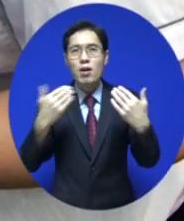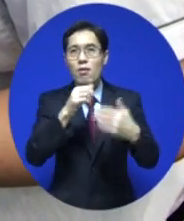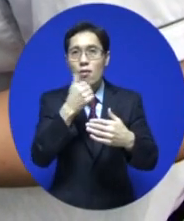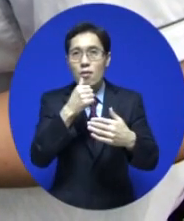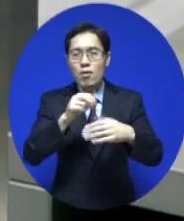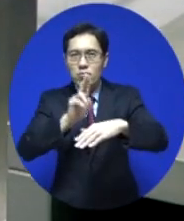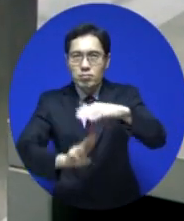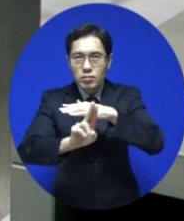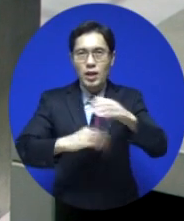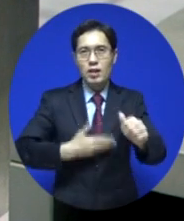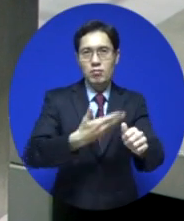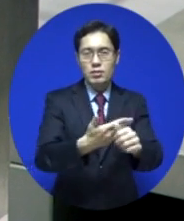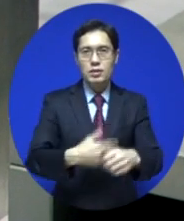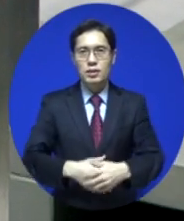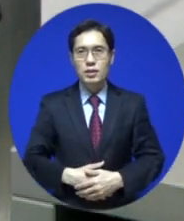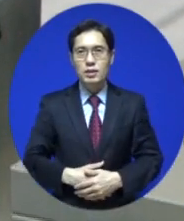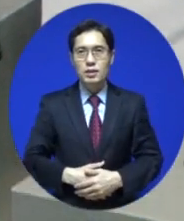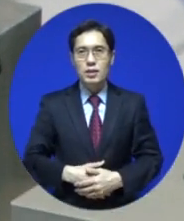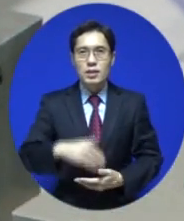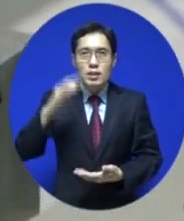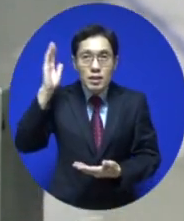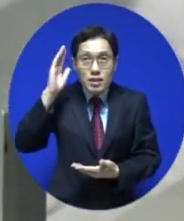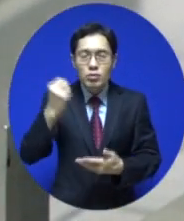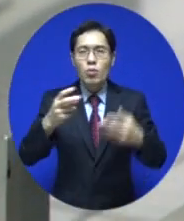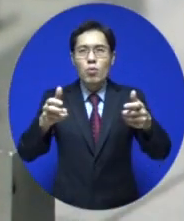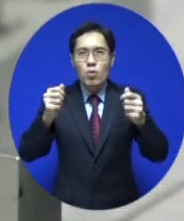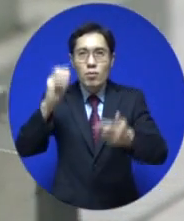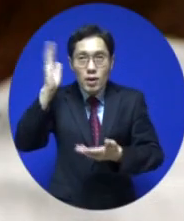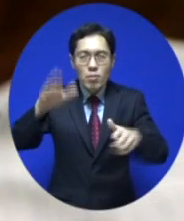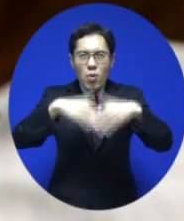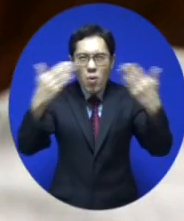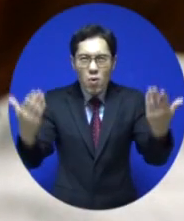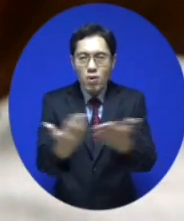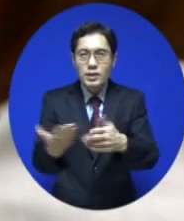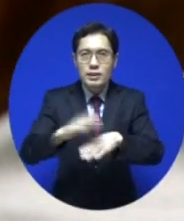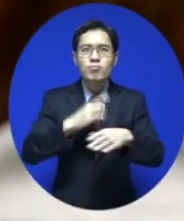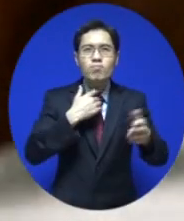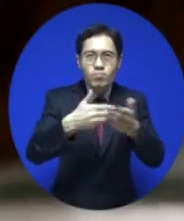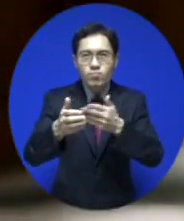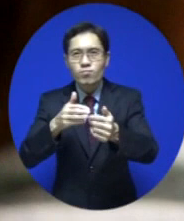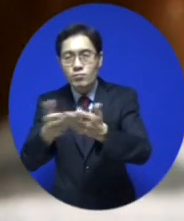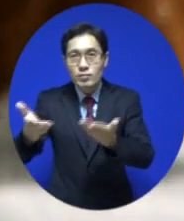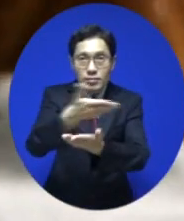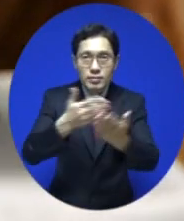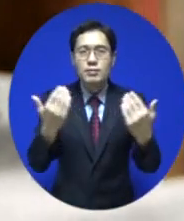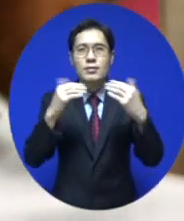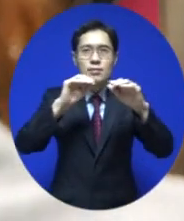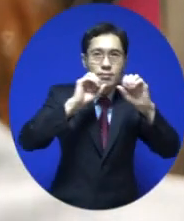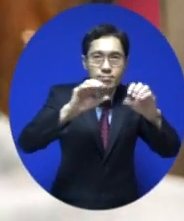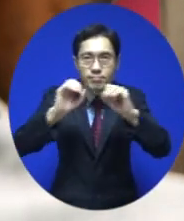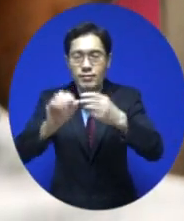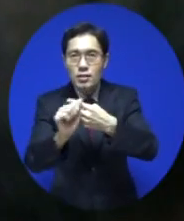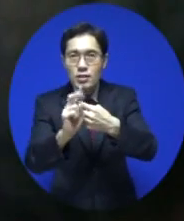소개와 비전을 제시했습니다. 무엇보다 재학생들과 졸업생들이 직접 자신들의 경험을 공유하고 학교를